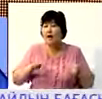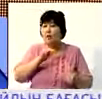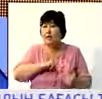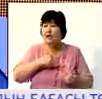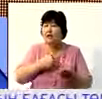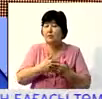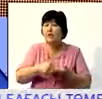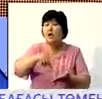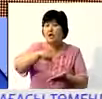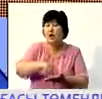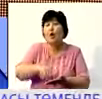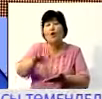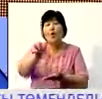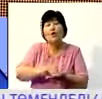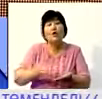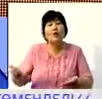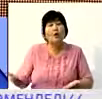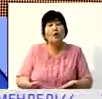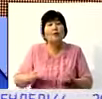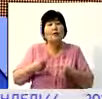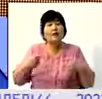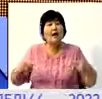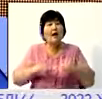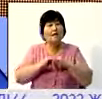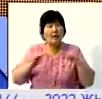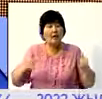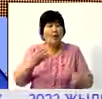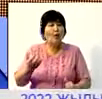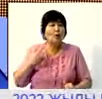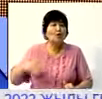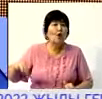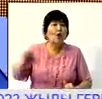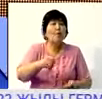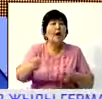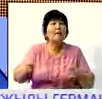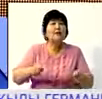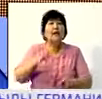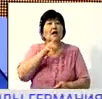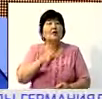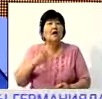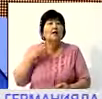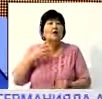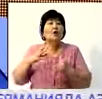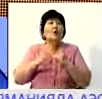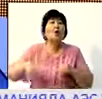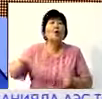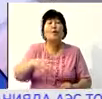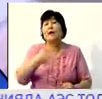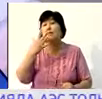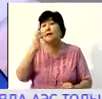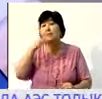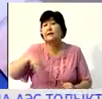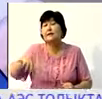жасаудың тәлімін өнегелі өмірдің үлгісін танытты. Ол Қызылорда облысын басқарған тұста сыр топырағында 5